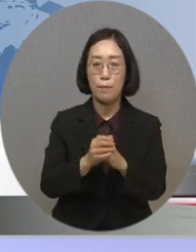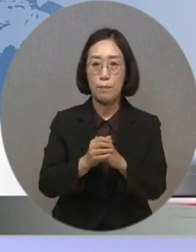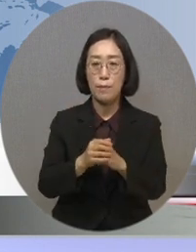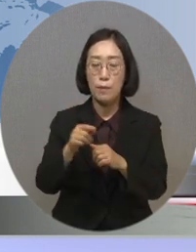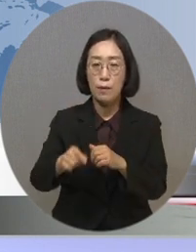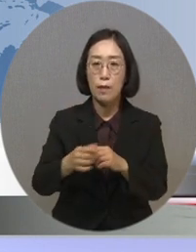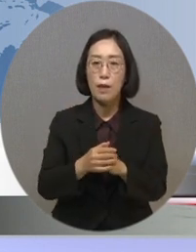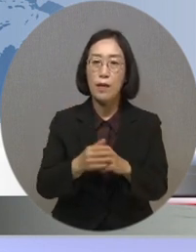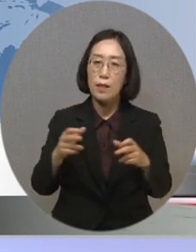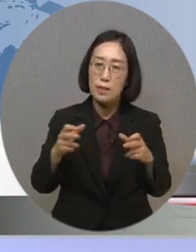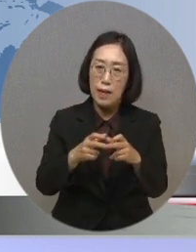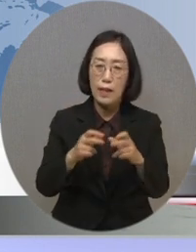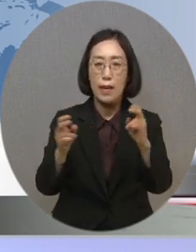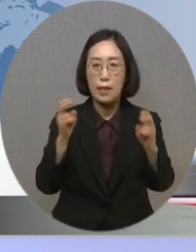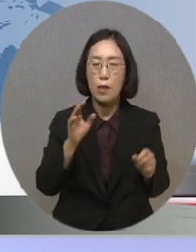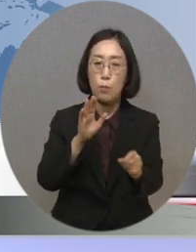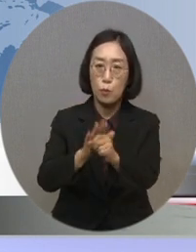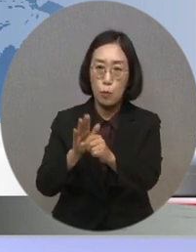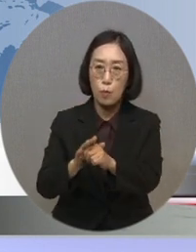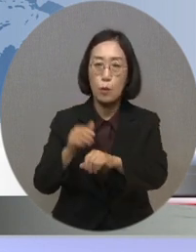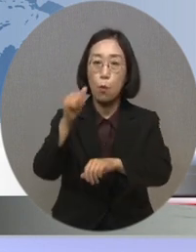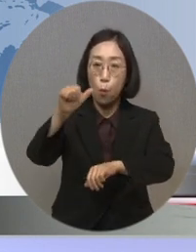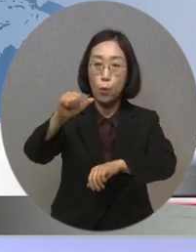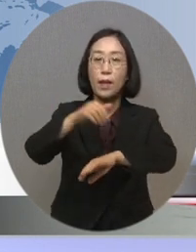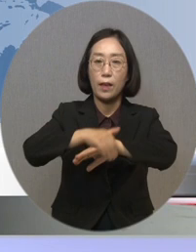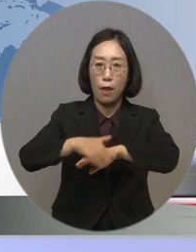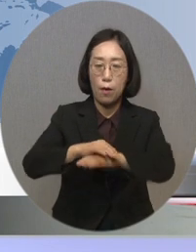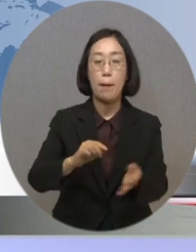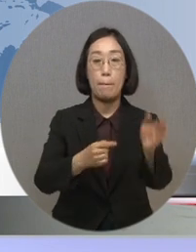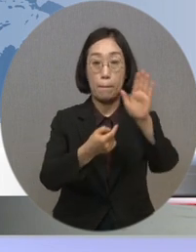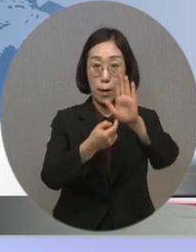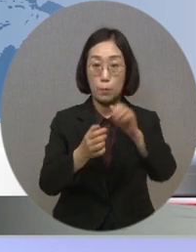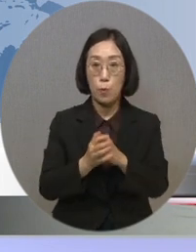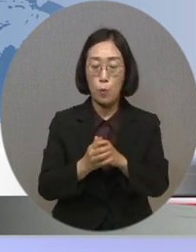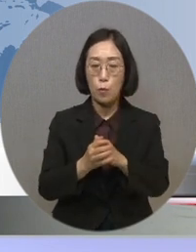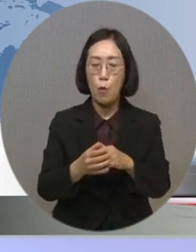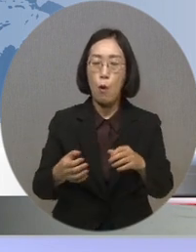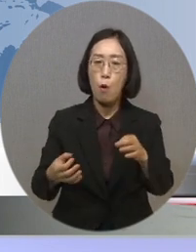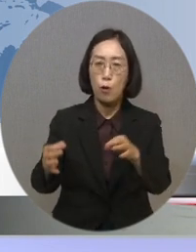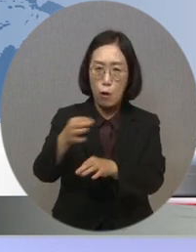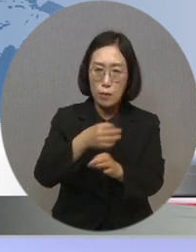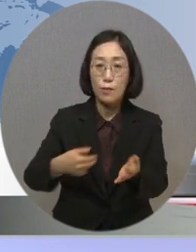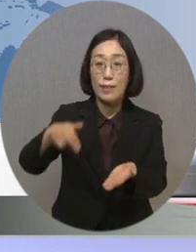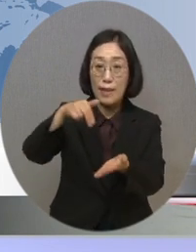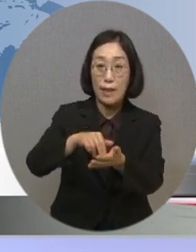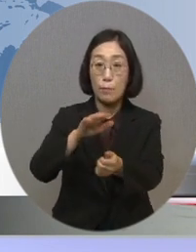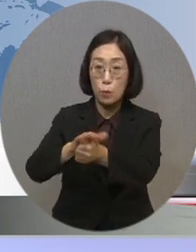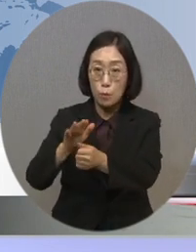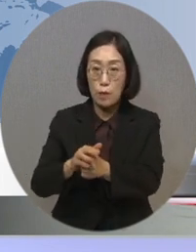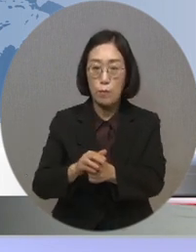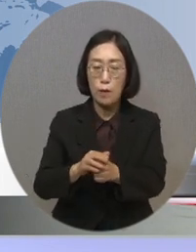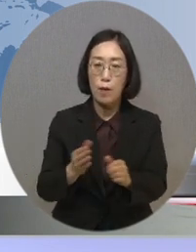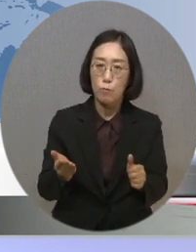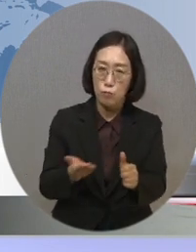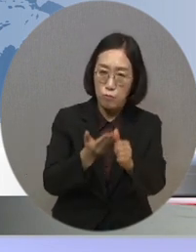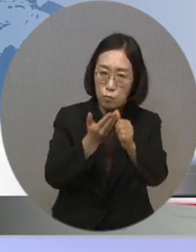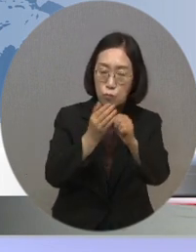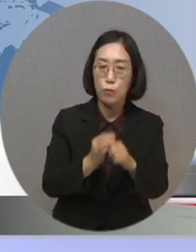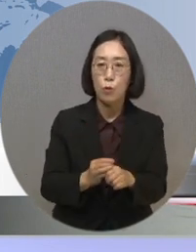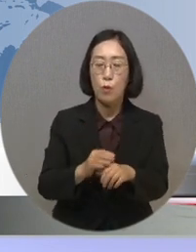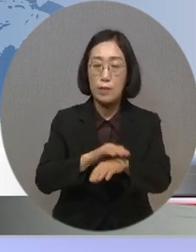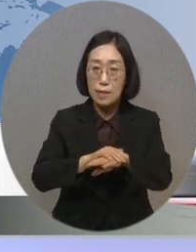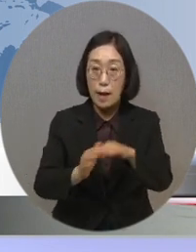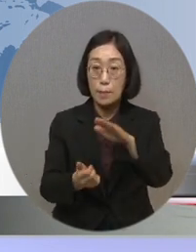장애인 기업 육성을 위한 5대 비전 발표와 함께 장애인의 경제적 자립을 위한 창업 육성과 성공적인